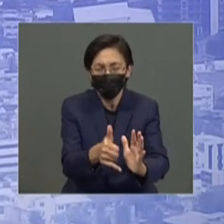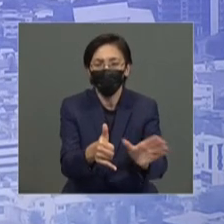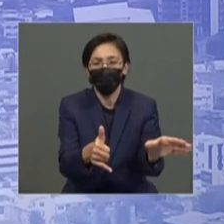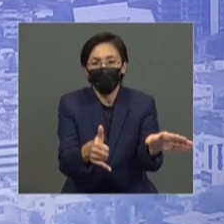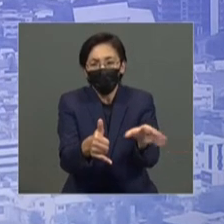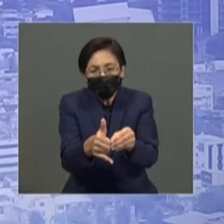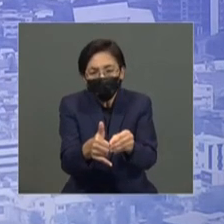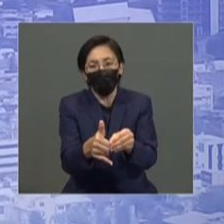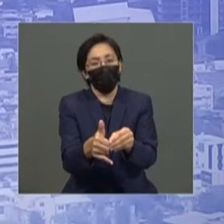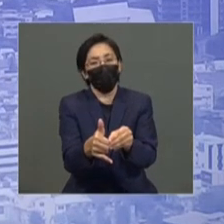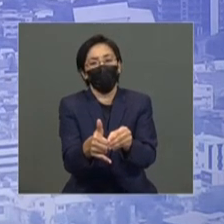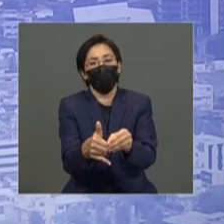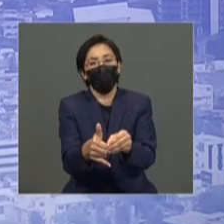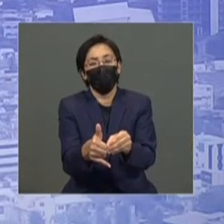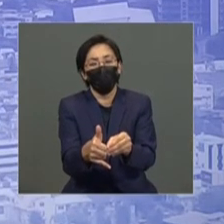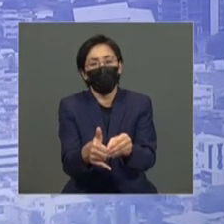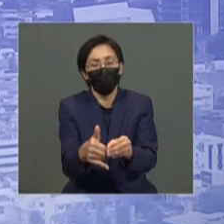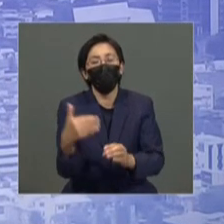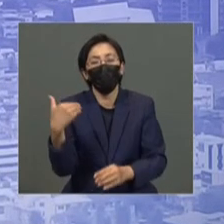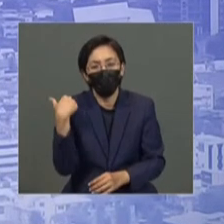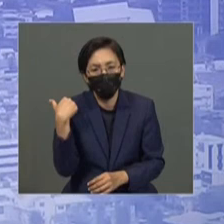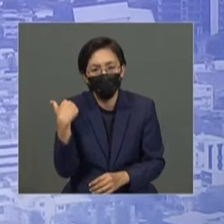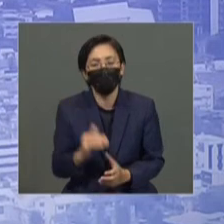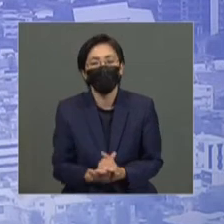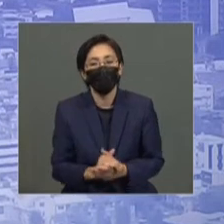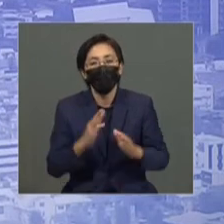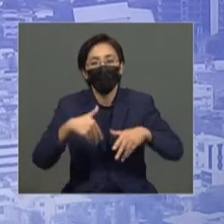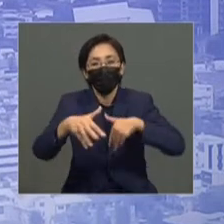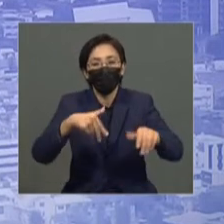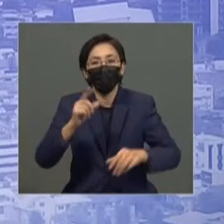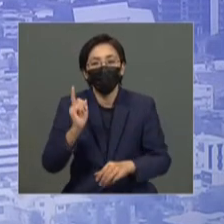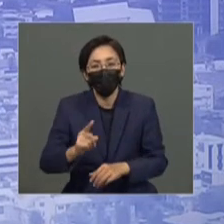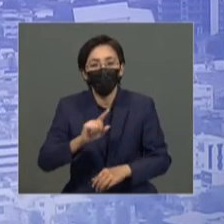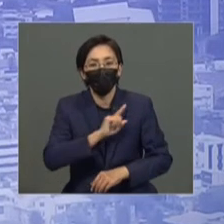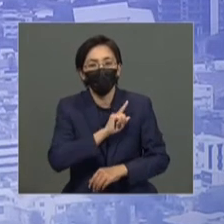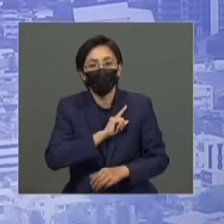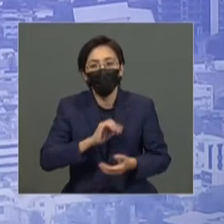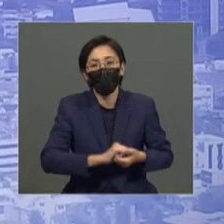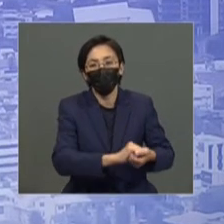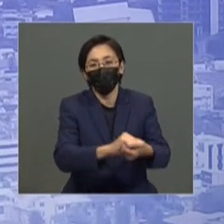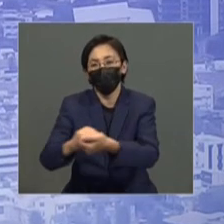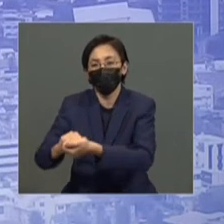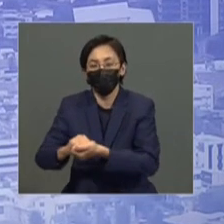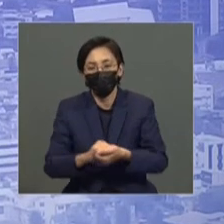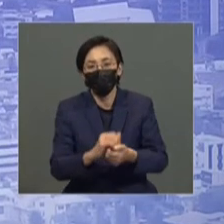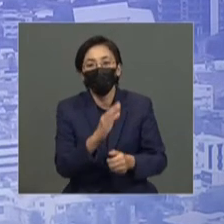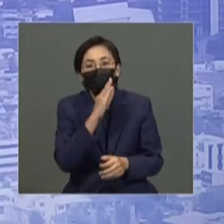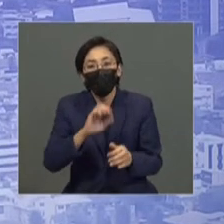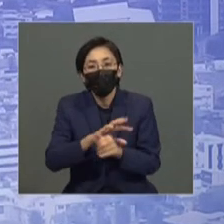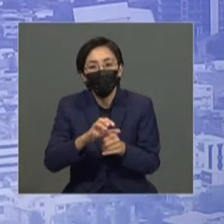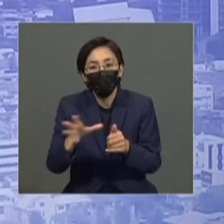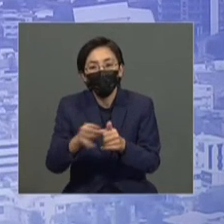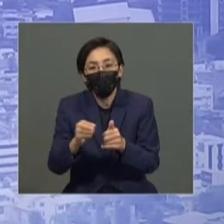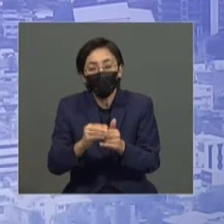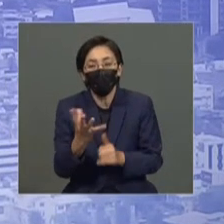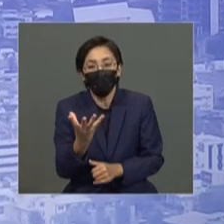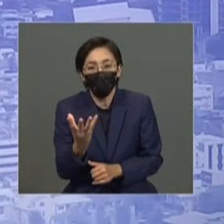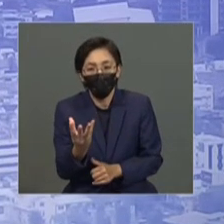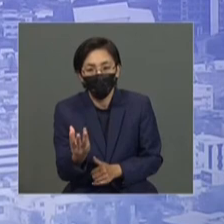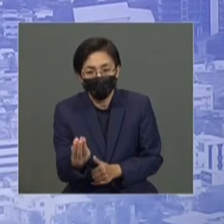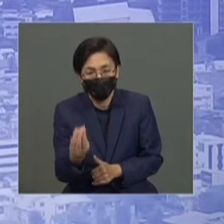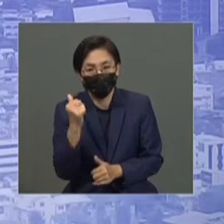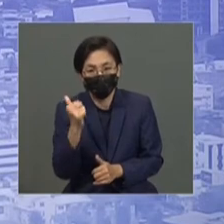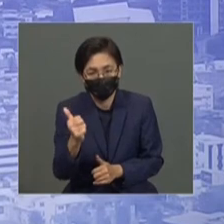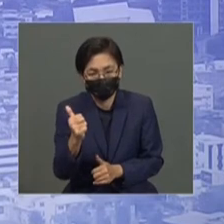าเป็นความรับผิดชอบของพี่น้องประชาชนทุกคนร่วมกันนะคะถ้าเราลดยอดผู้ติดเชื้อใหม่